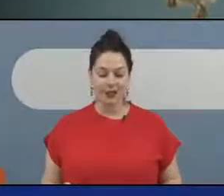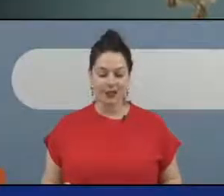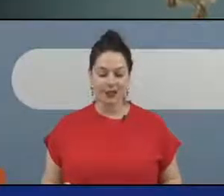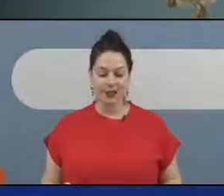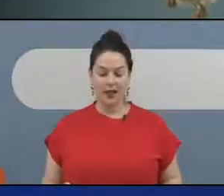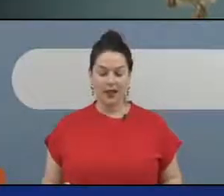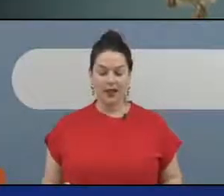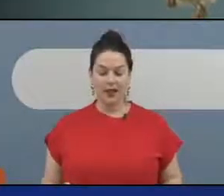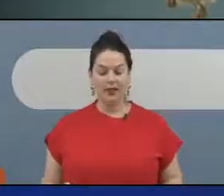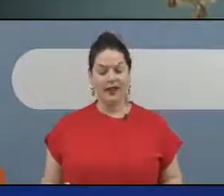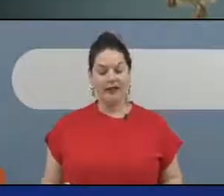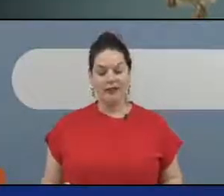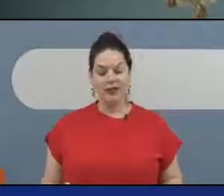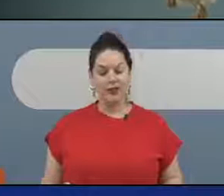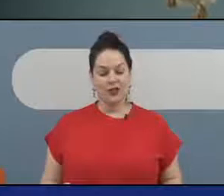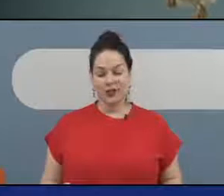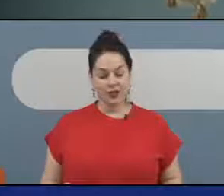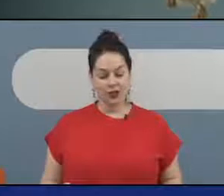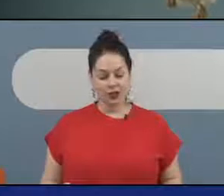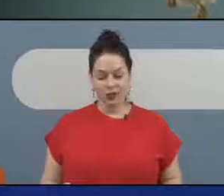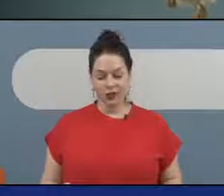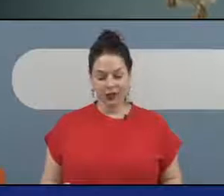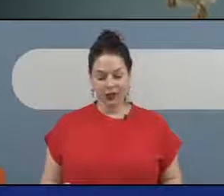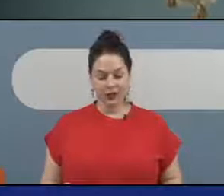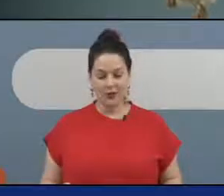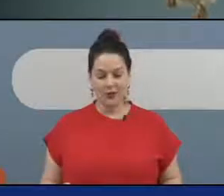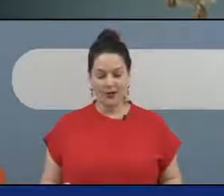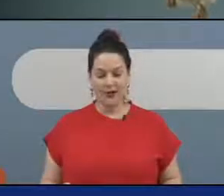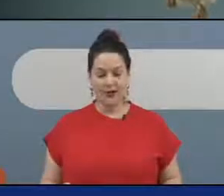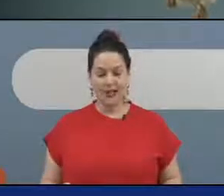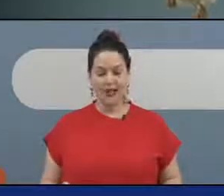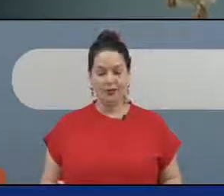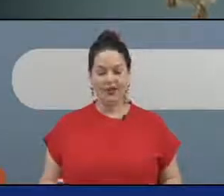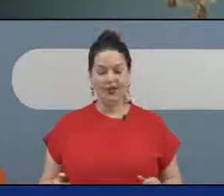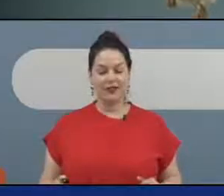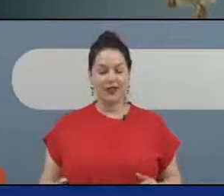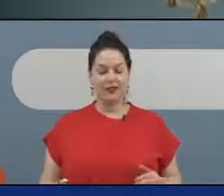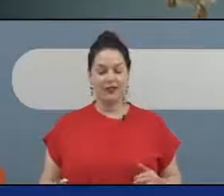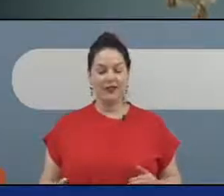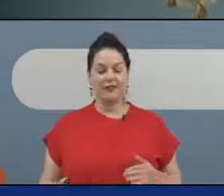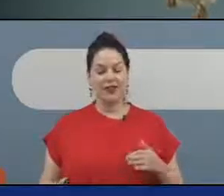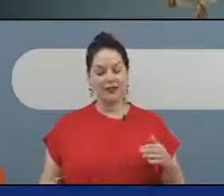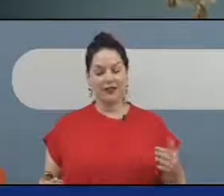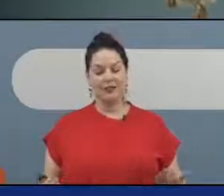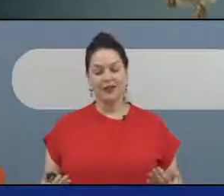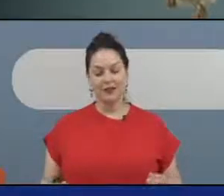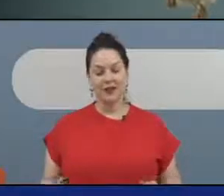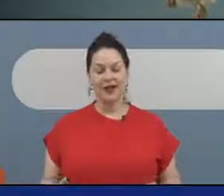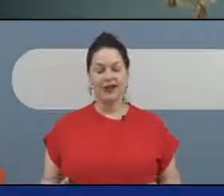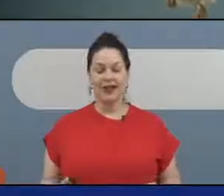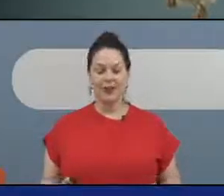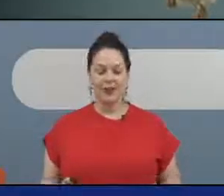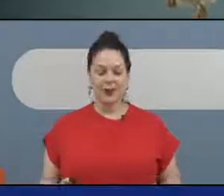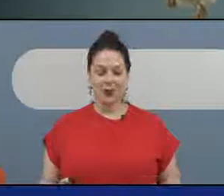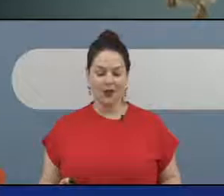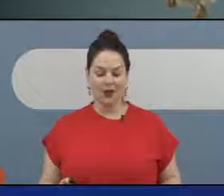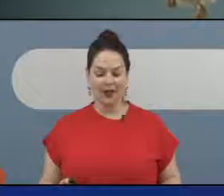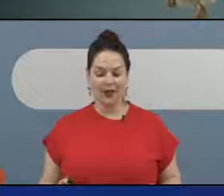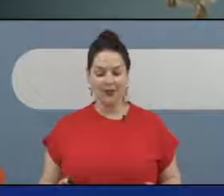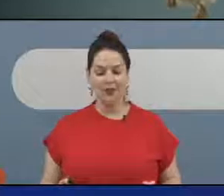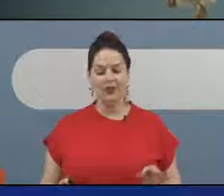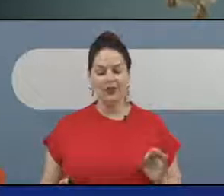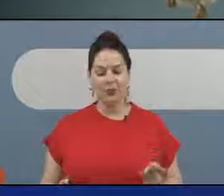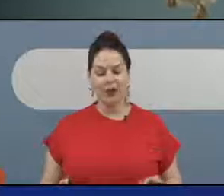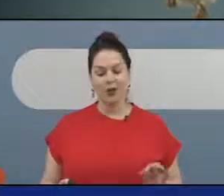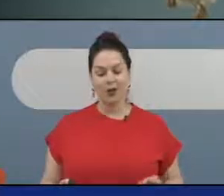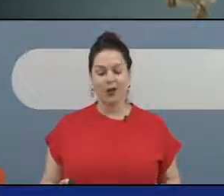רעדו. נתן לבנו נשיקות ששוב לא תחזורנה, הרים את כנפיו ואף לפנים חרד כולו